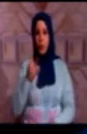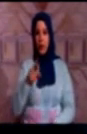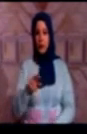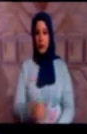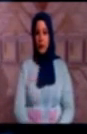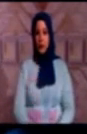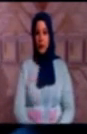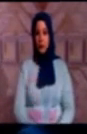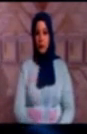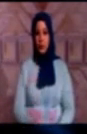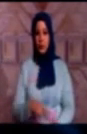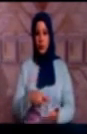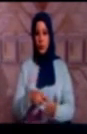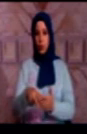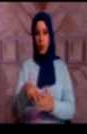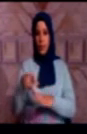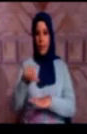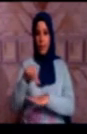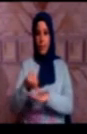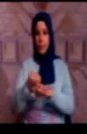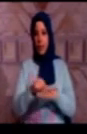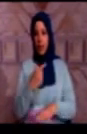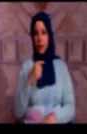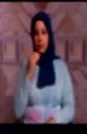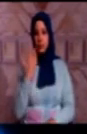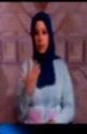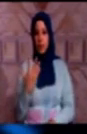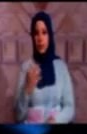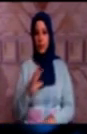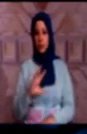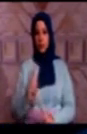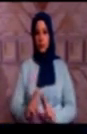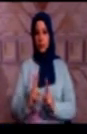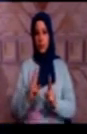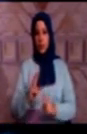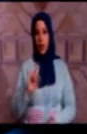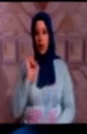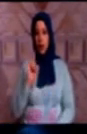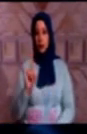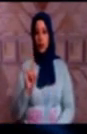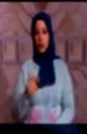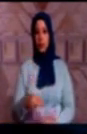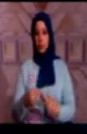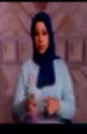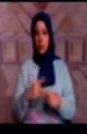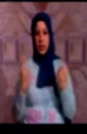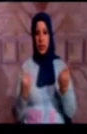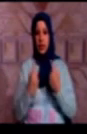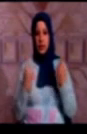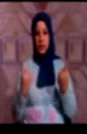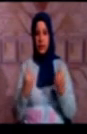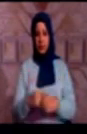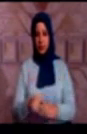ما هو اللي بيروح المؤسسه ده لو راحوا خمسه مكان عشره المؤسسه بتفتح الكهرباء هي هي بتفتح التكييفات هي هي